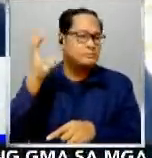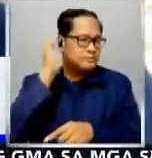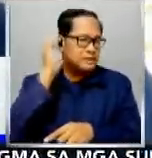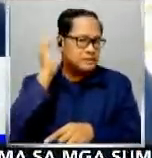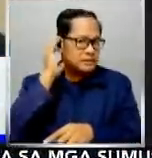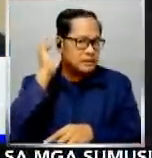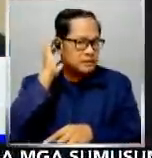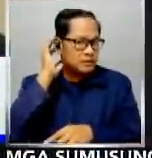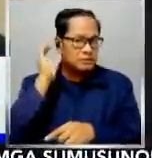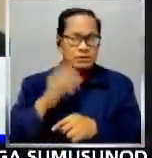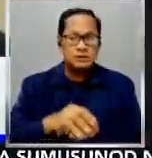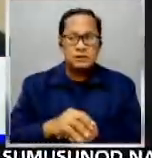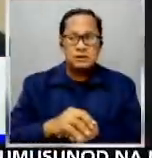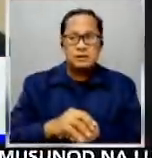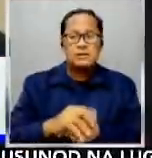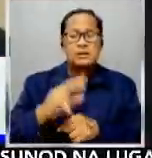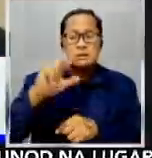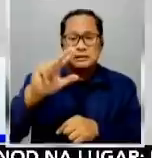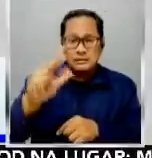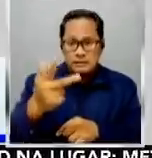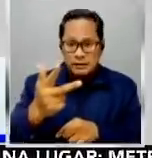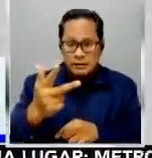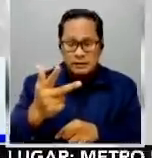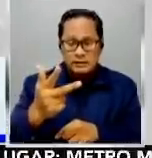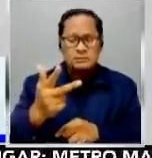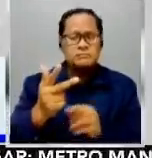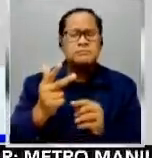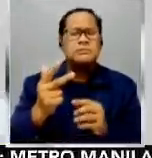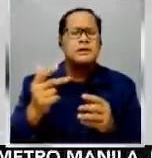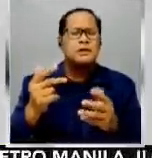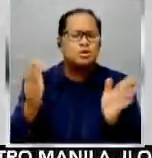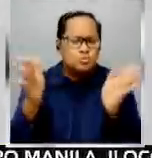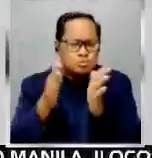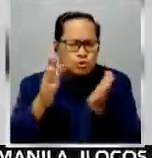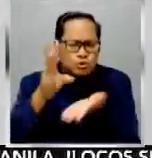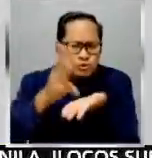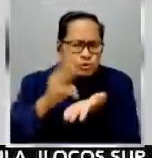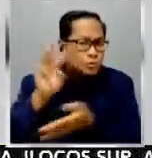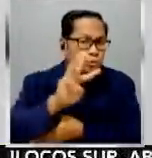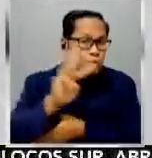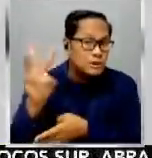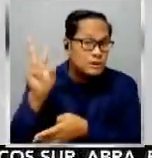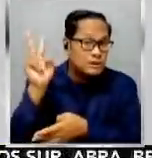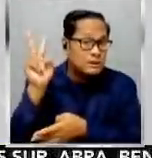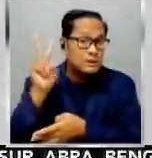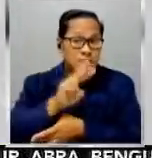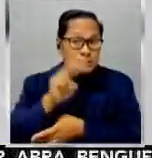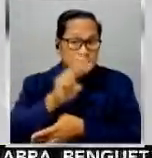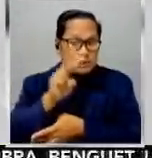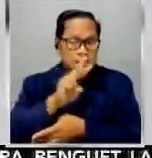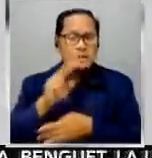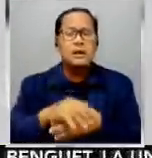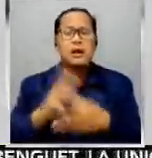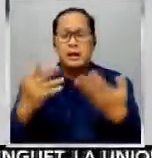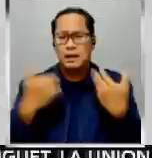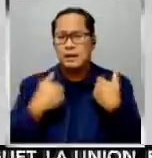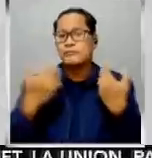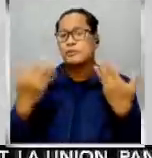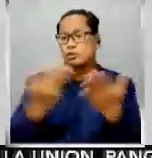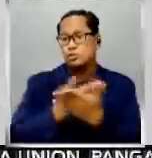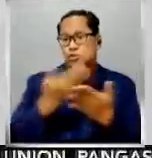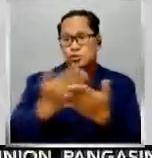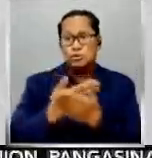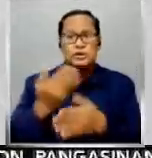And the third smaller epicenter sa Western Visayas. Sa listahan ng local government units na may pinakamaraming bagong kaso araw-araw, mula